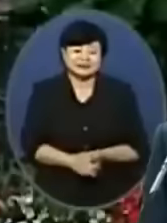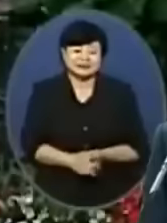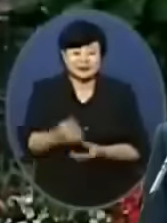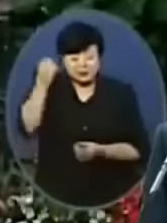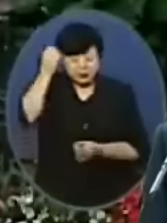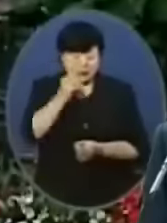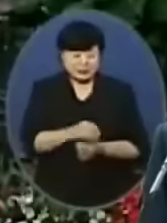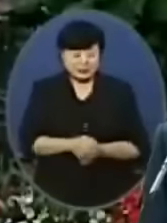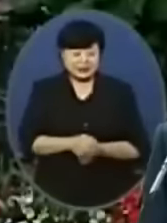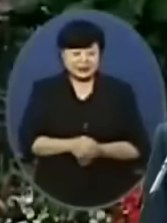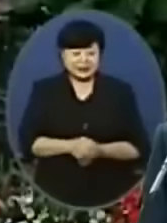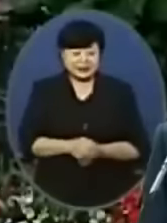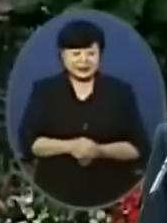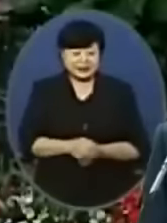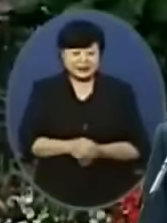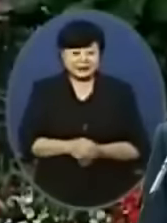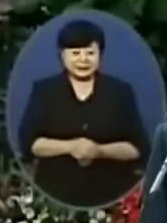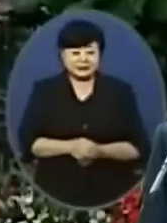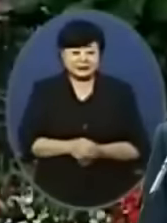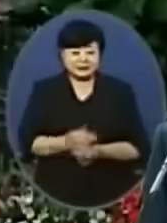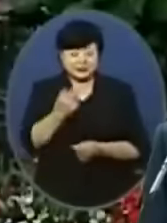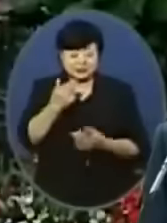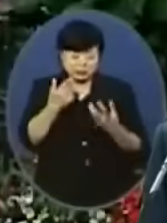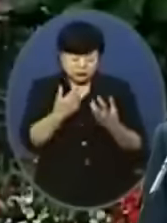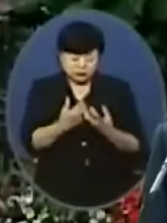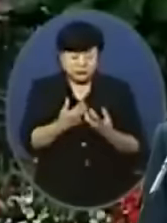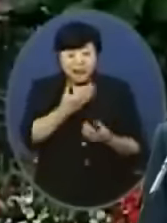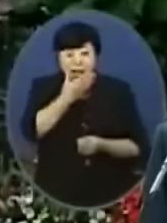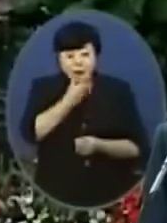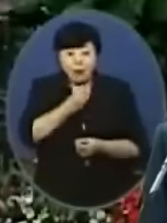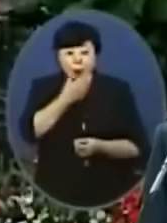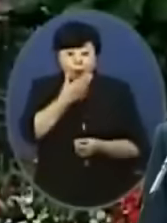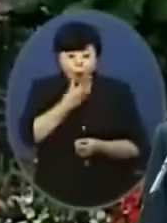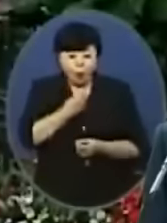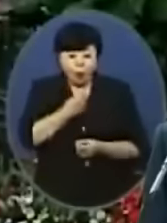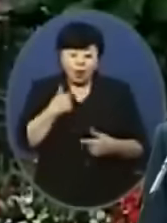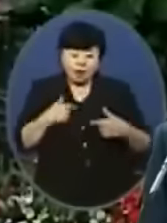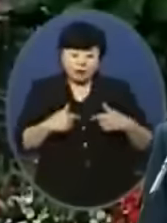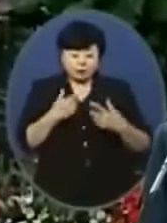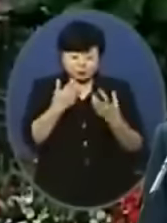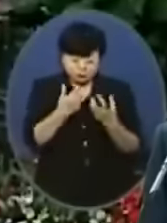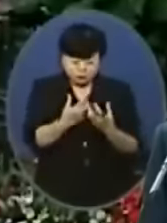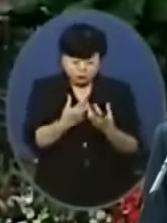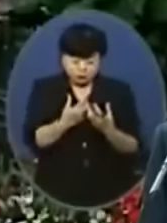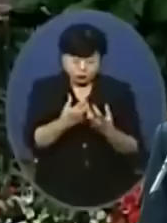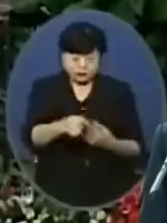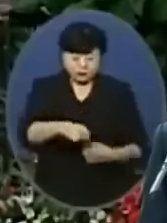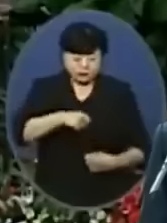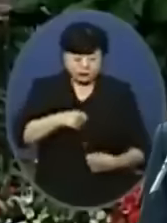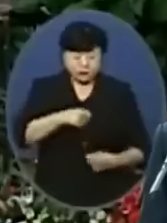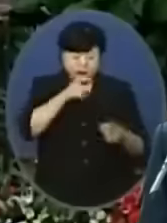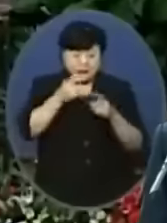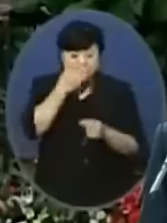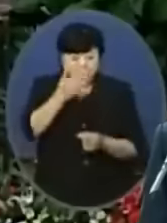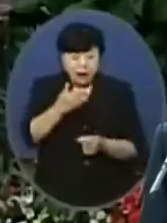영혼이 생기에 충만하고 행복과 기쁨으로 충만하고 의롭게 살 수 있는